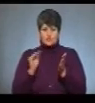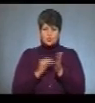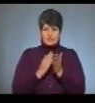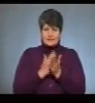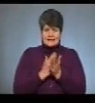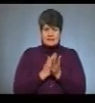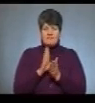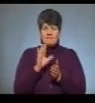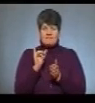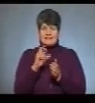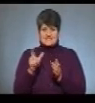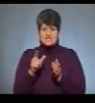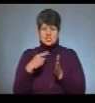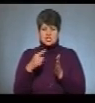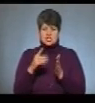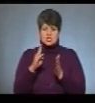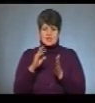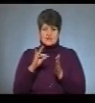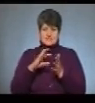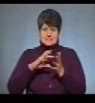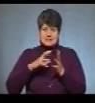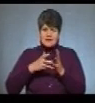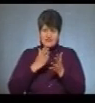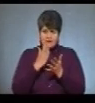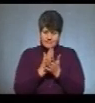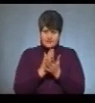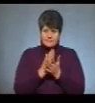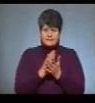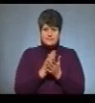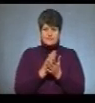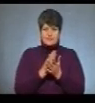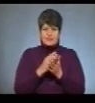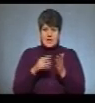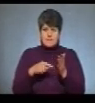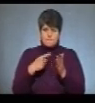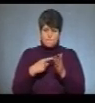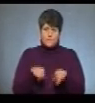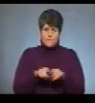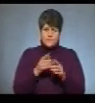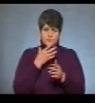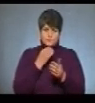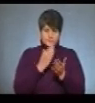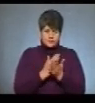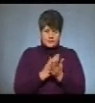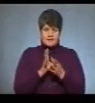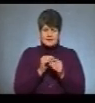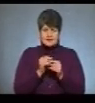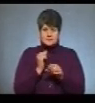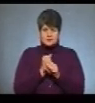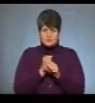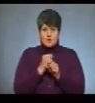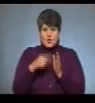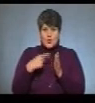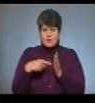стоїть. Шестерня ведуча і на моторі також гарно стоїть, все підігнено. Колеса